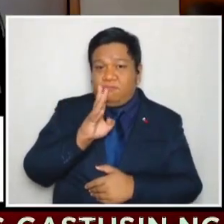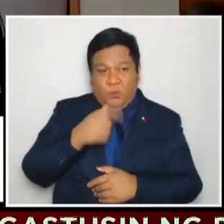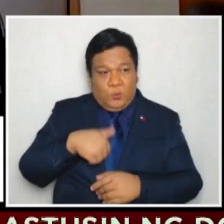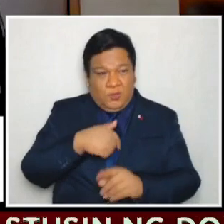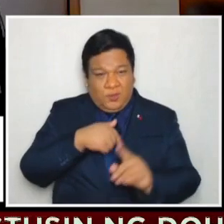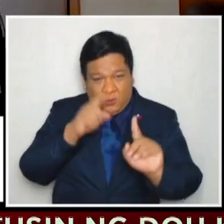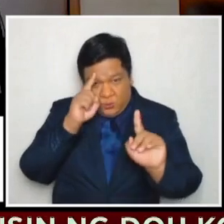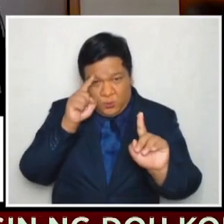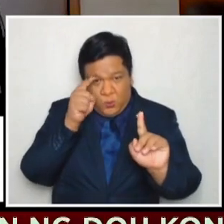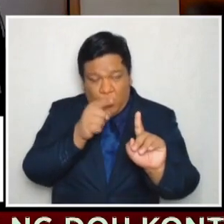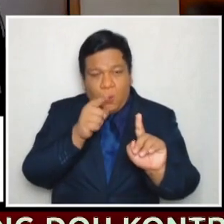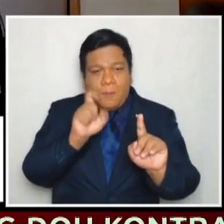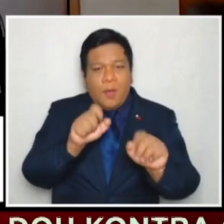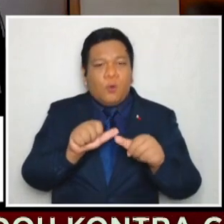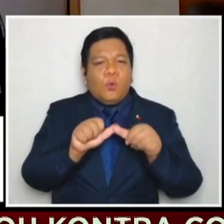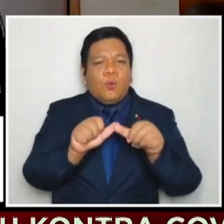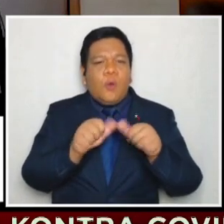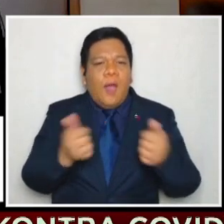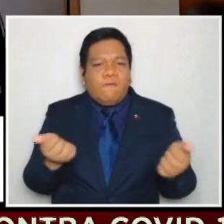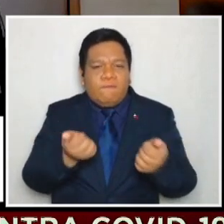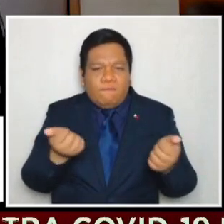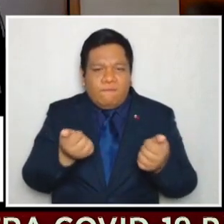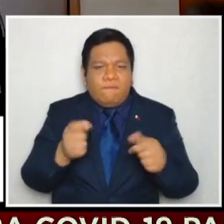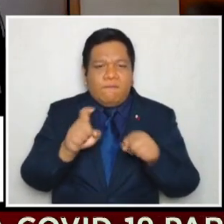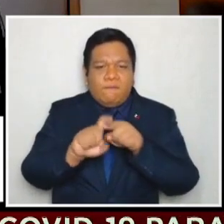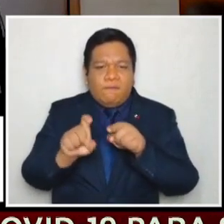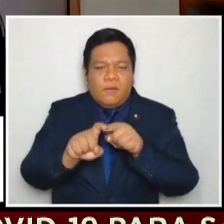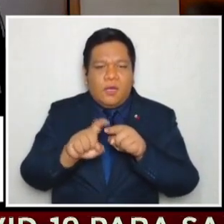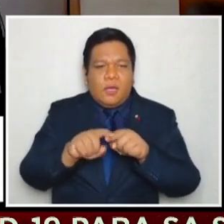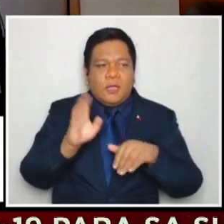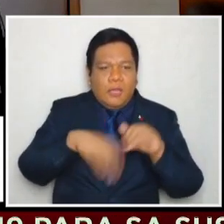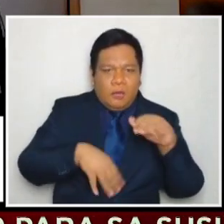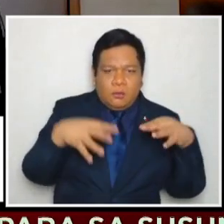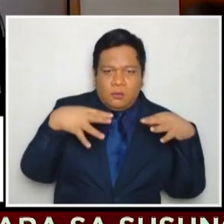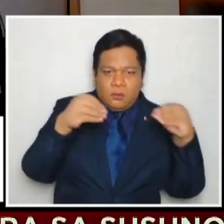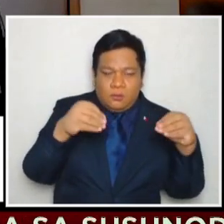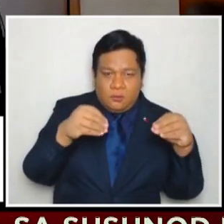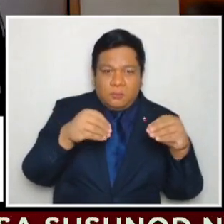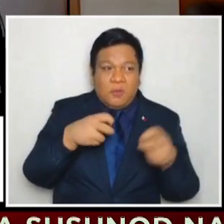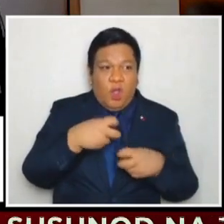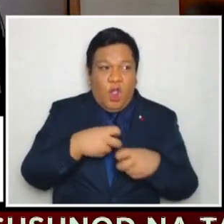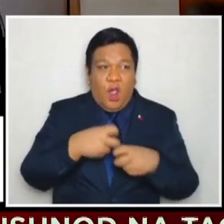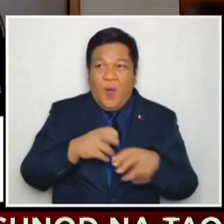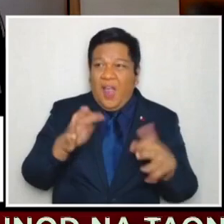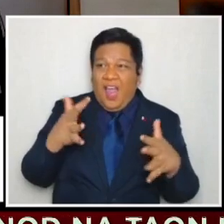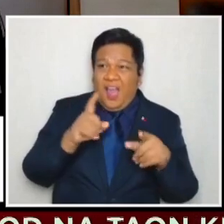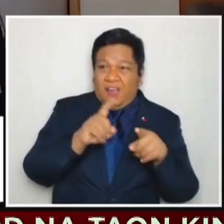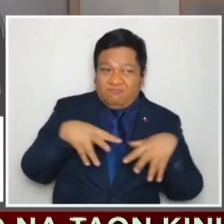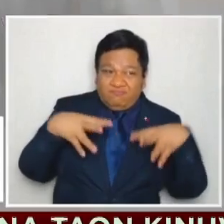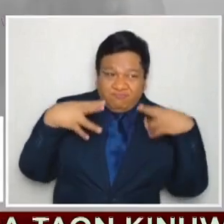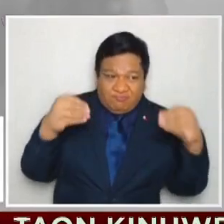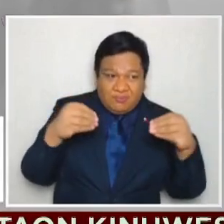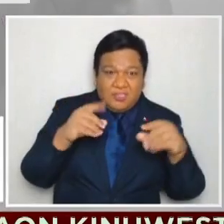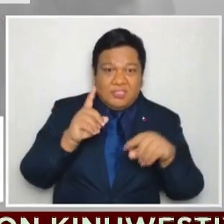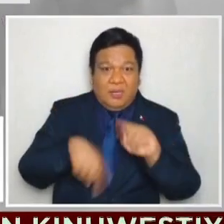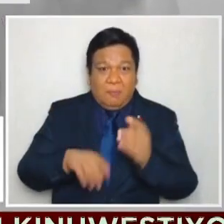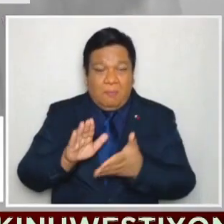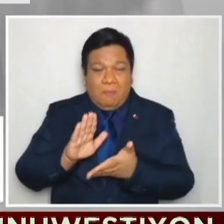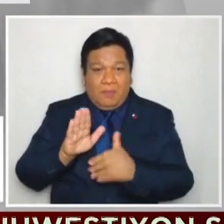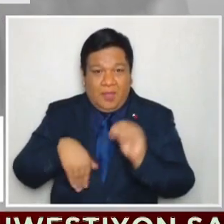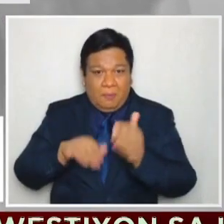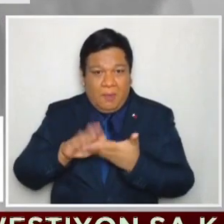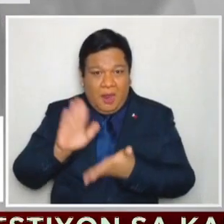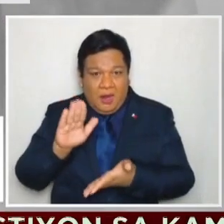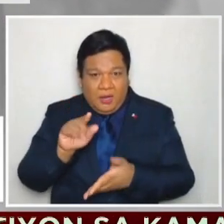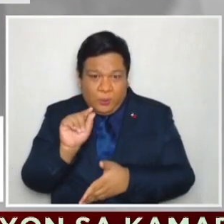continuous reliable supply of electricity rather than brownouts. Mas mahirap yung wala tayong kuryente kaysa sa medyo mahal. Limang